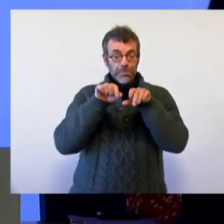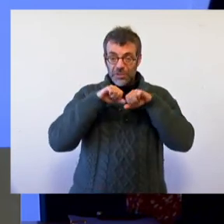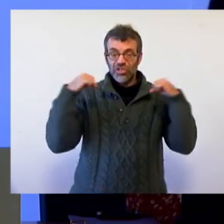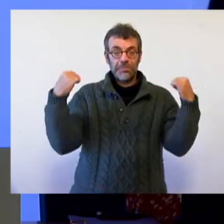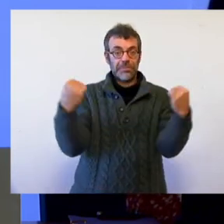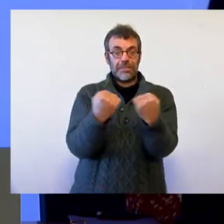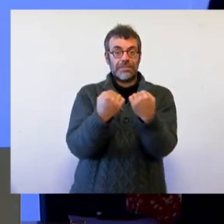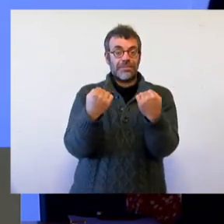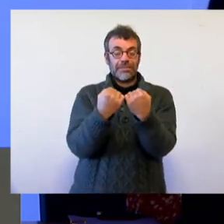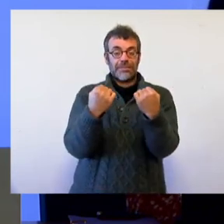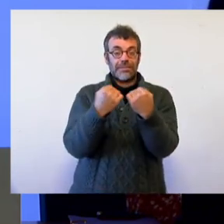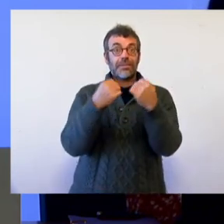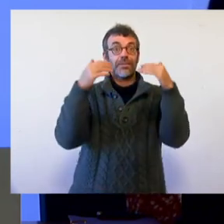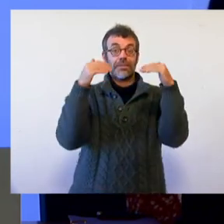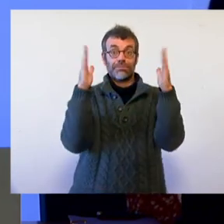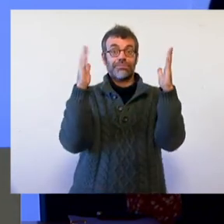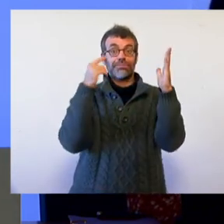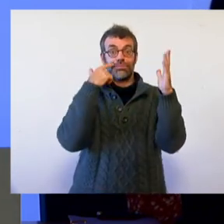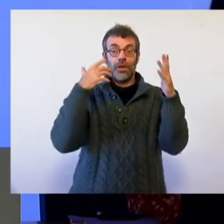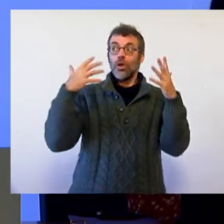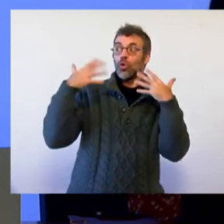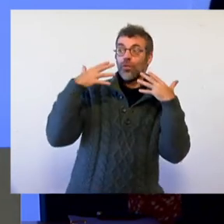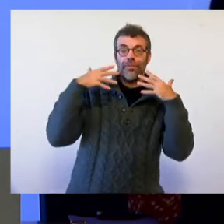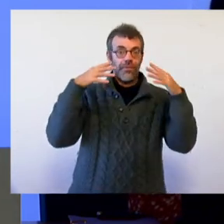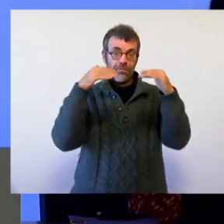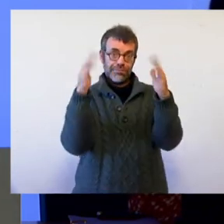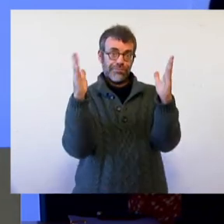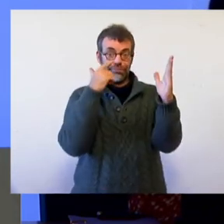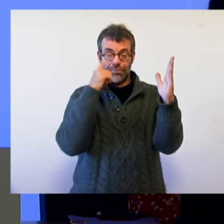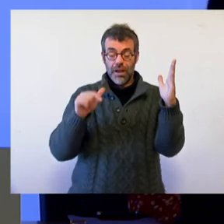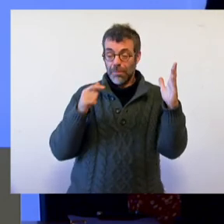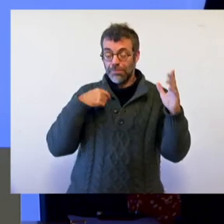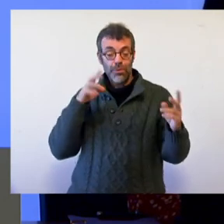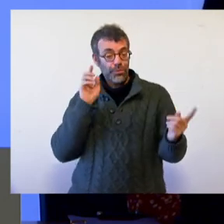et se confronter à eux, pas en course,